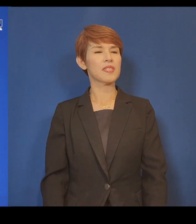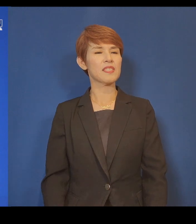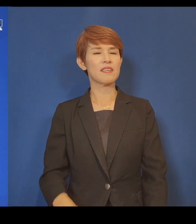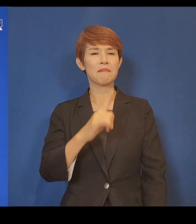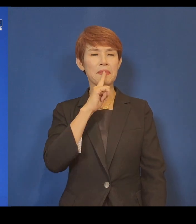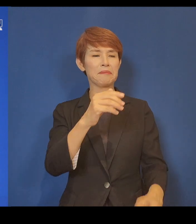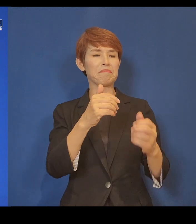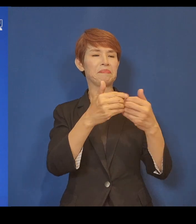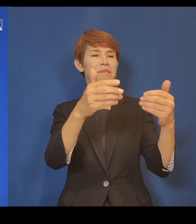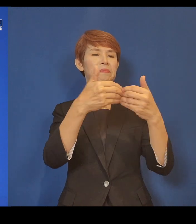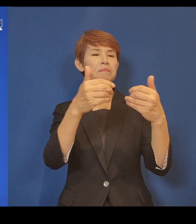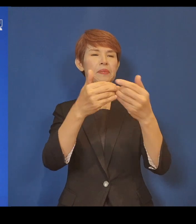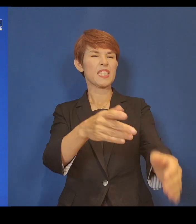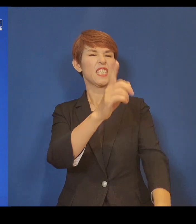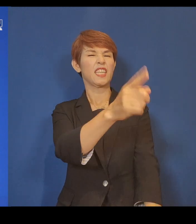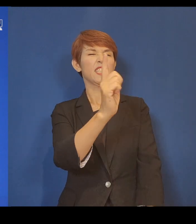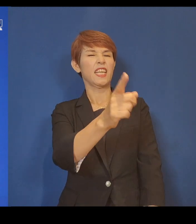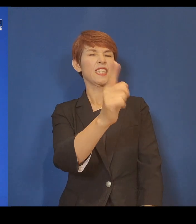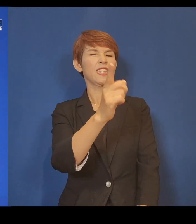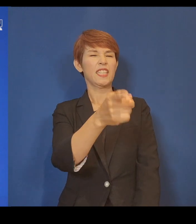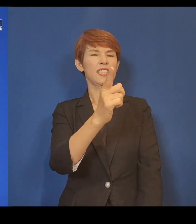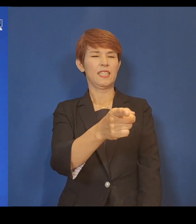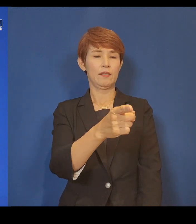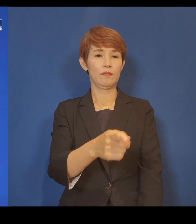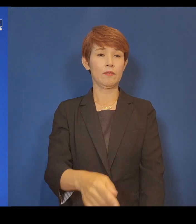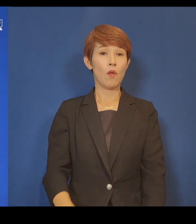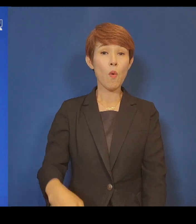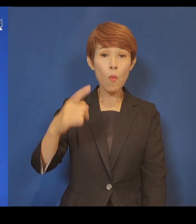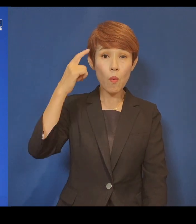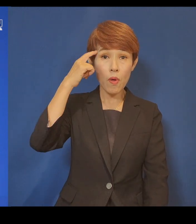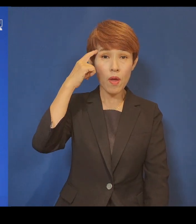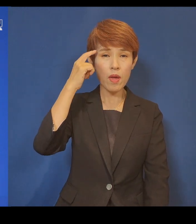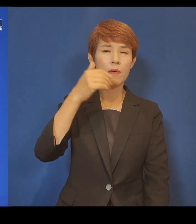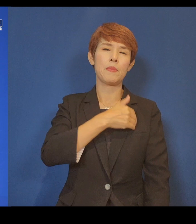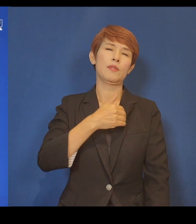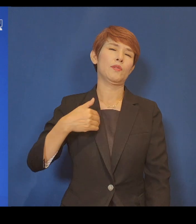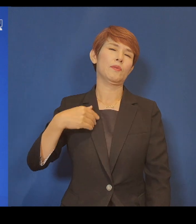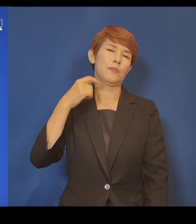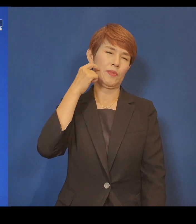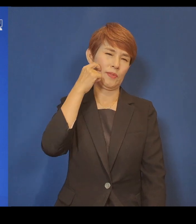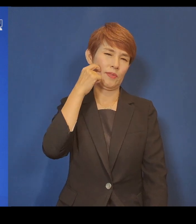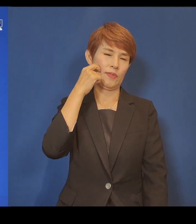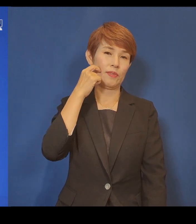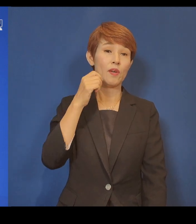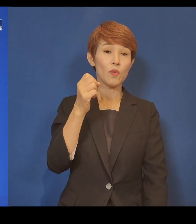이빨에서는 막 칼이 나와가지고 남들 찌르고요, 만족을 못해가지고 맨날 달라.